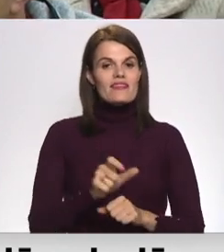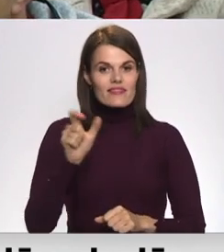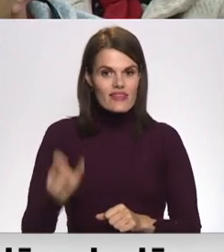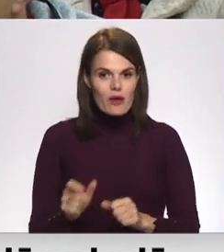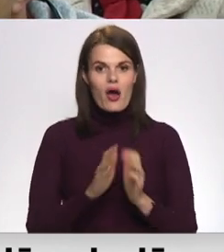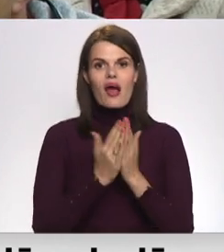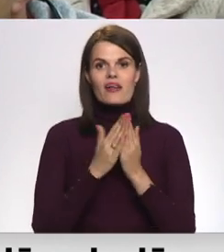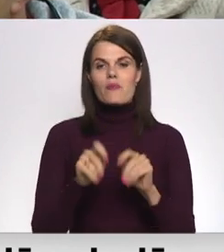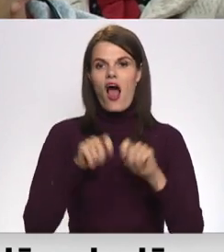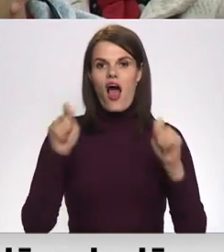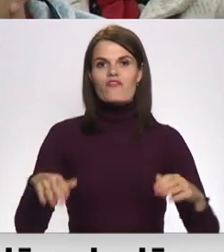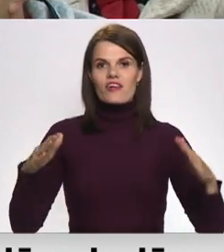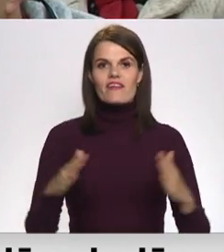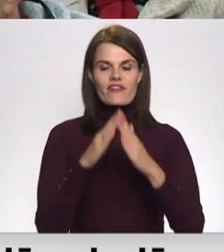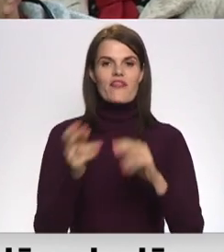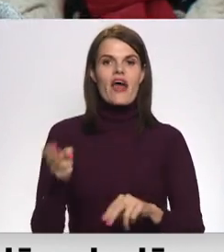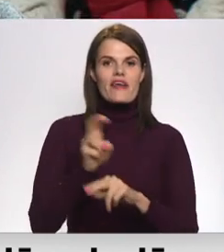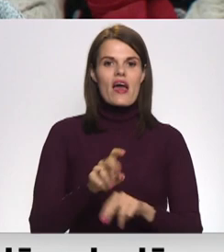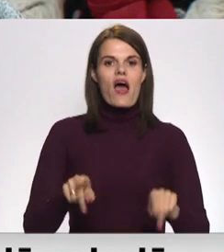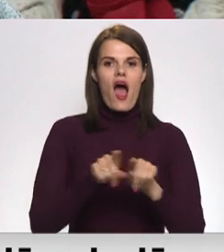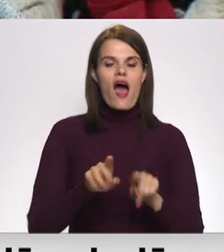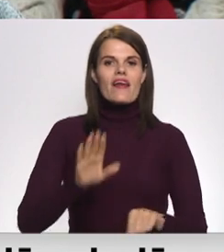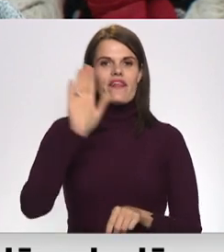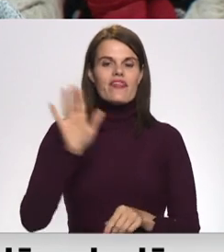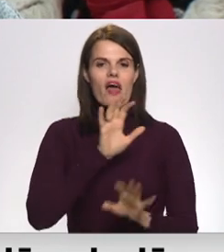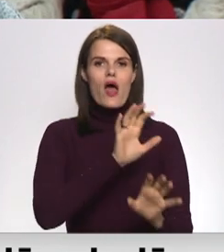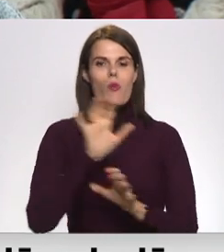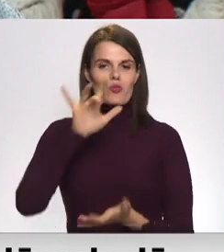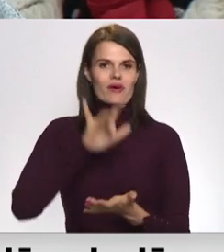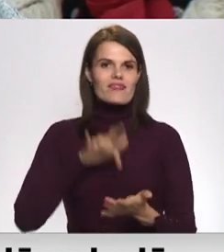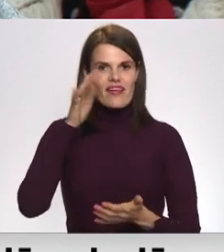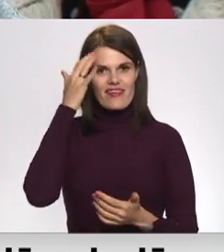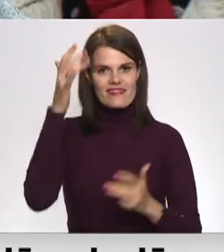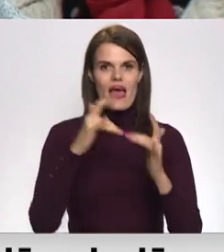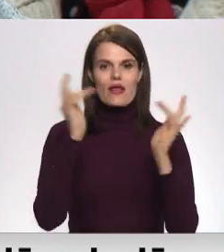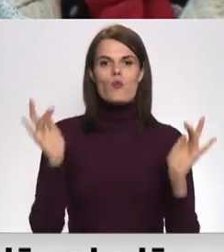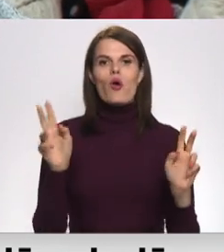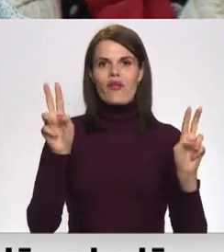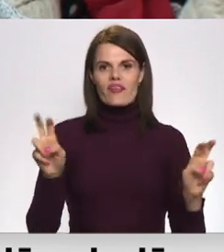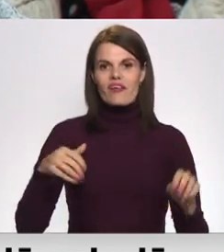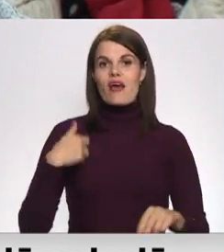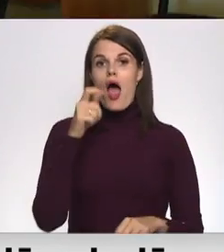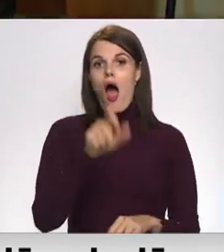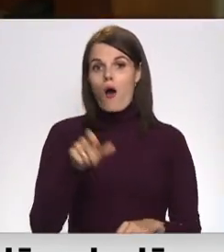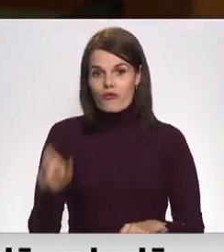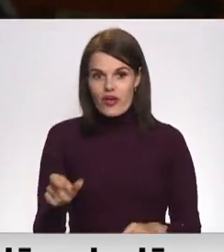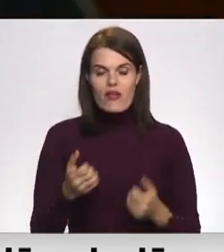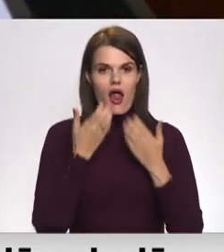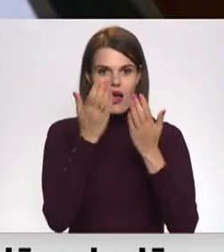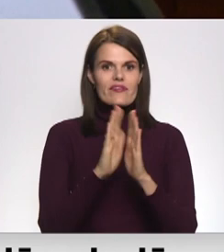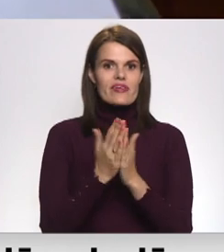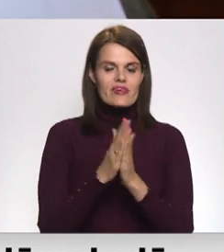atvēršanas svētkos ieradās arī dienas aprūpes centra Cerību tilts audzēkņi. Lasīt grāmatas patīk